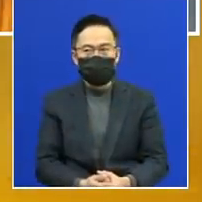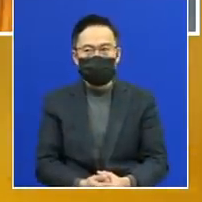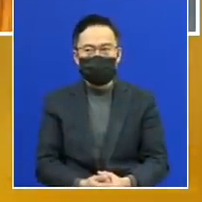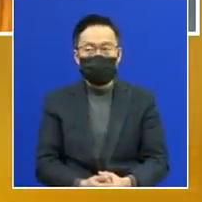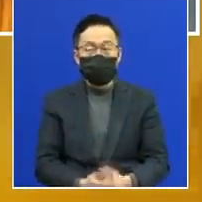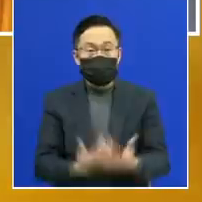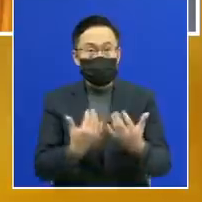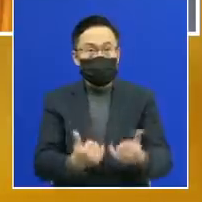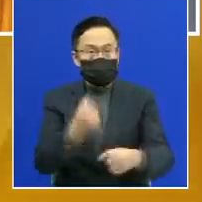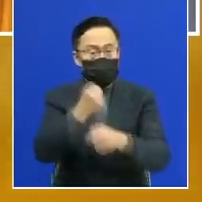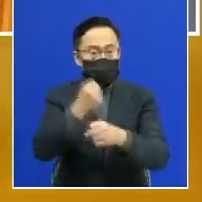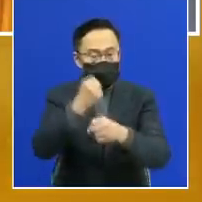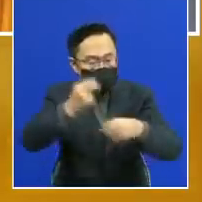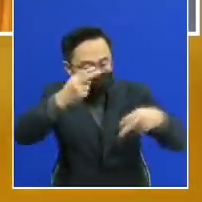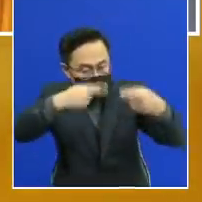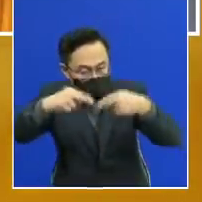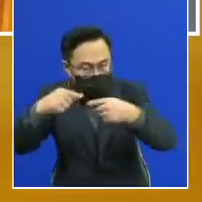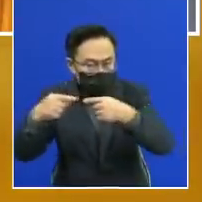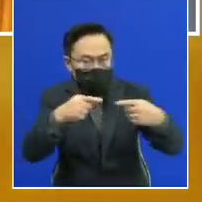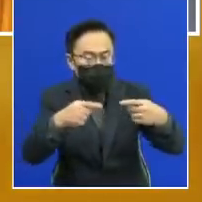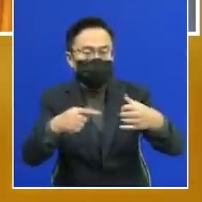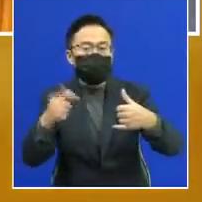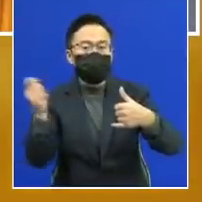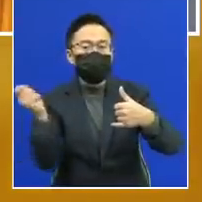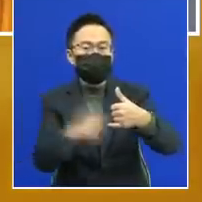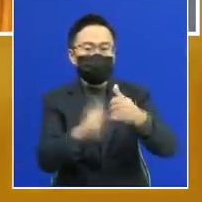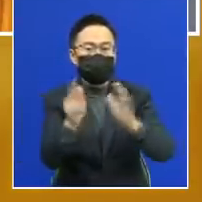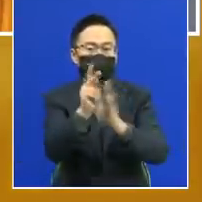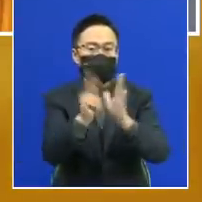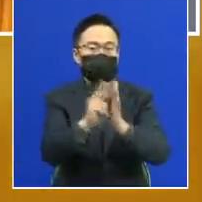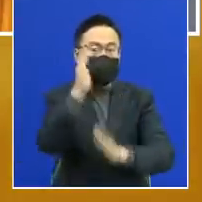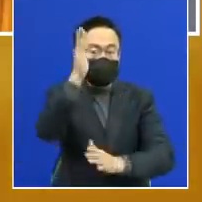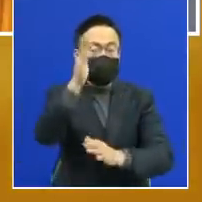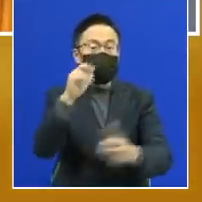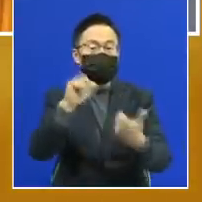นะเจ้าที่ตอนนี้ก็เดินหน้าทำหน้าที่นะอันนี้เป็น